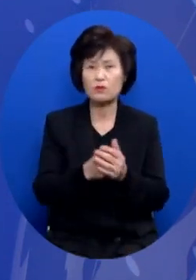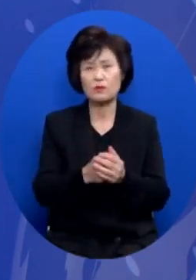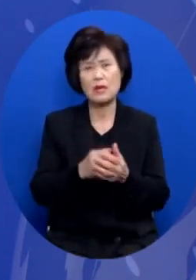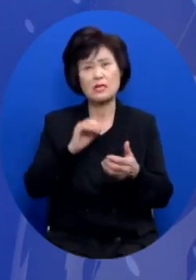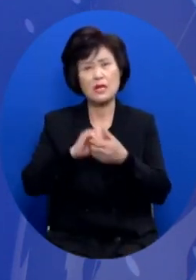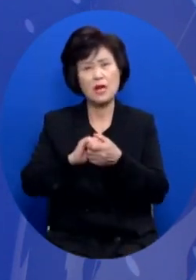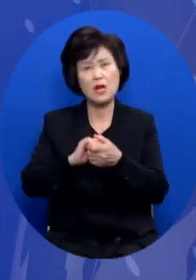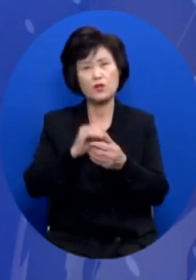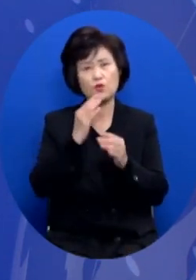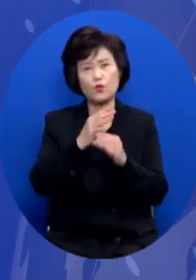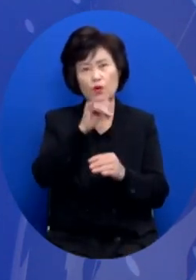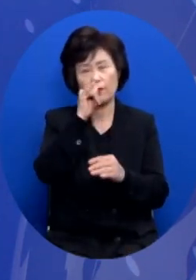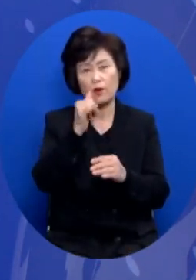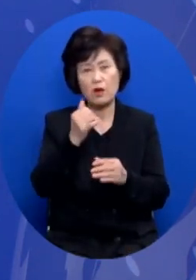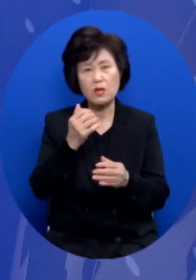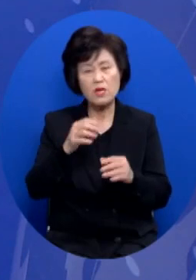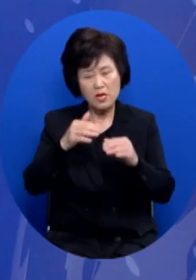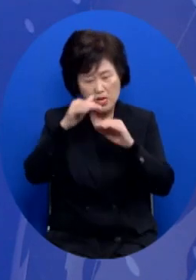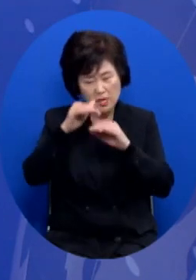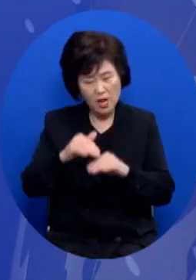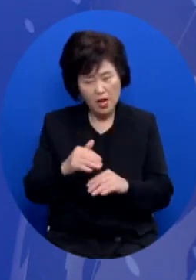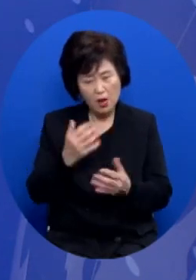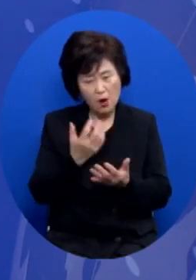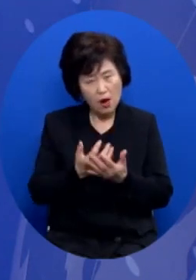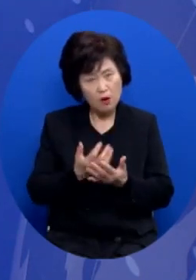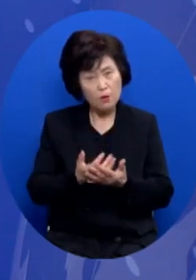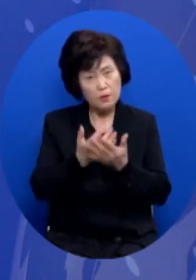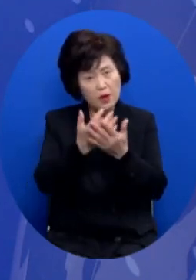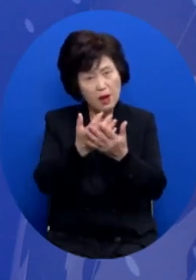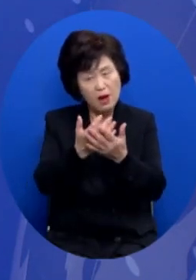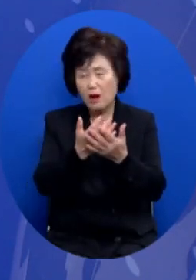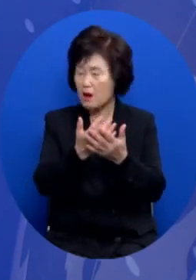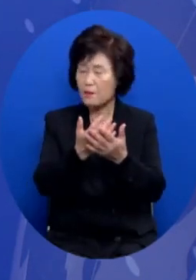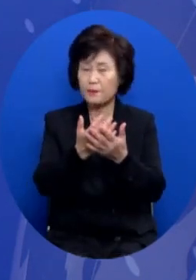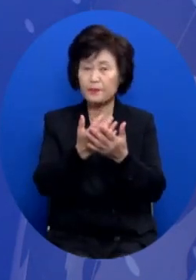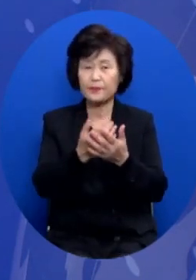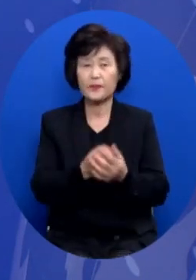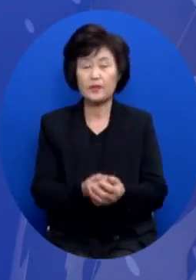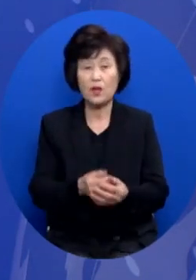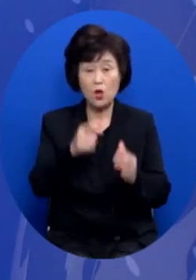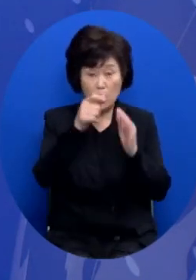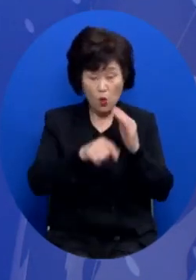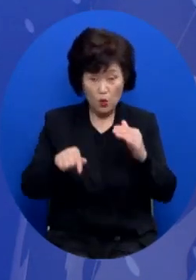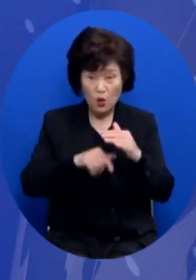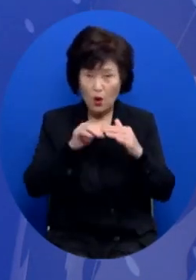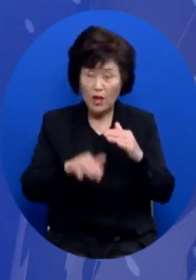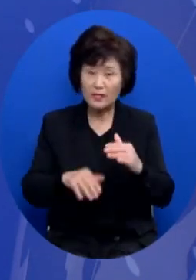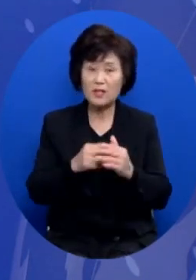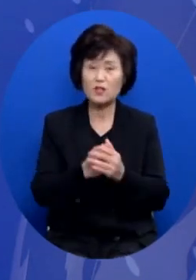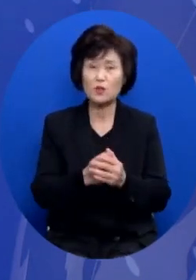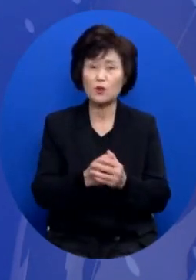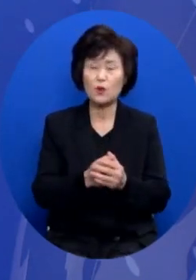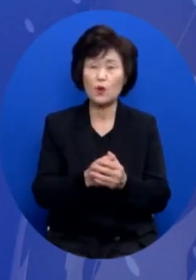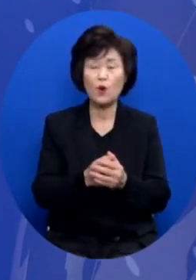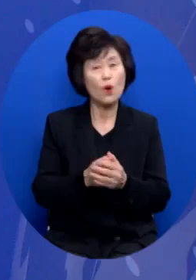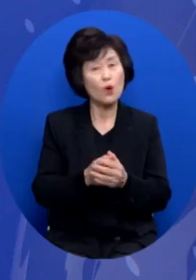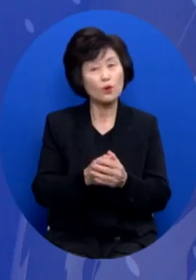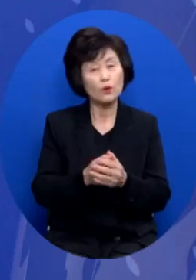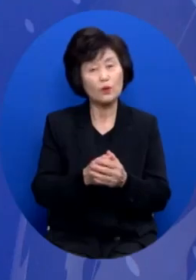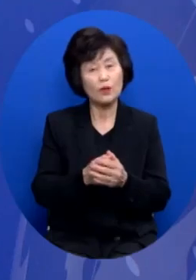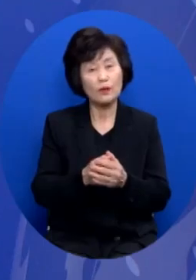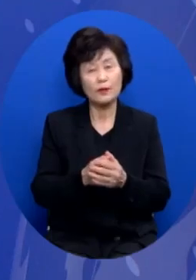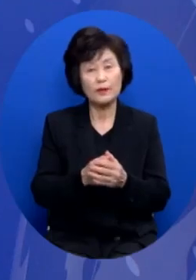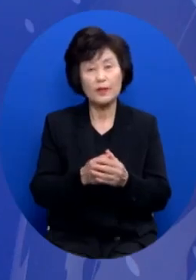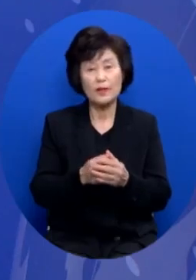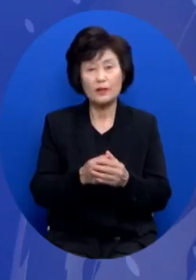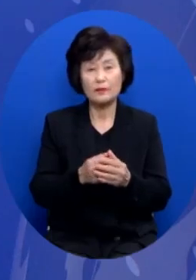있는만큼이 안건이 상정될 가능성이 큽니다 이에 대해서는 교단 내부에서도 온도차가 좀 있는데요 좀 지켜봐야